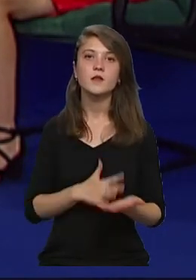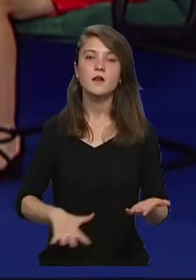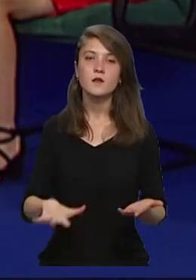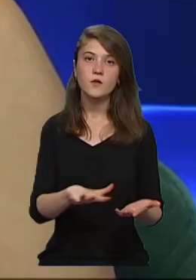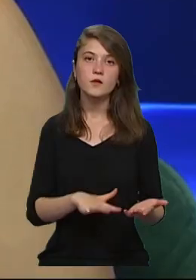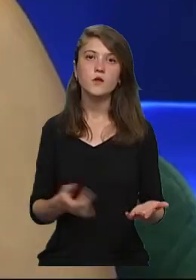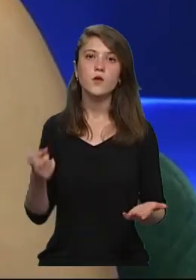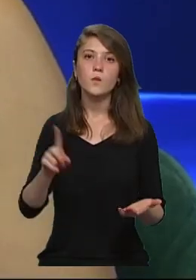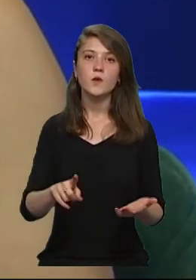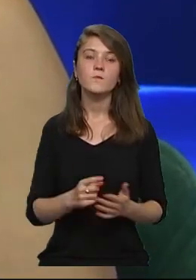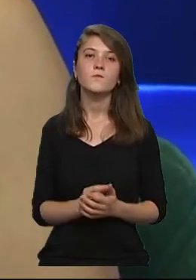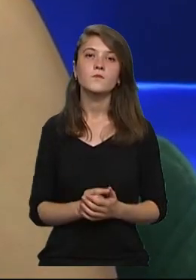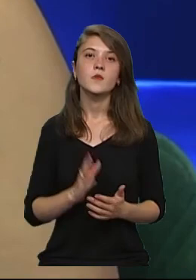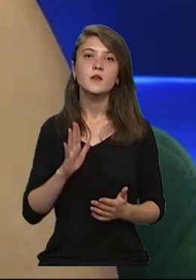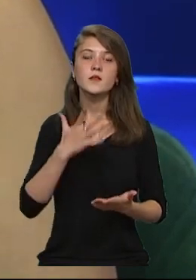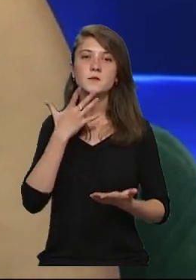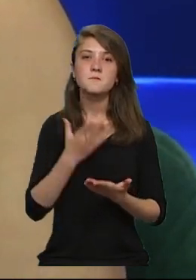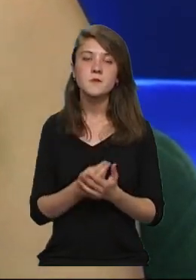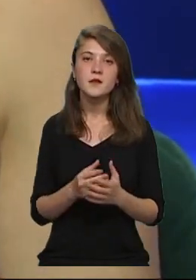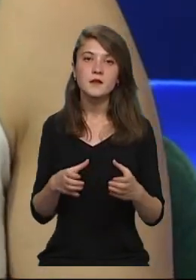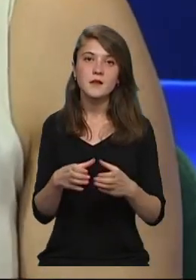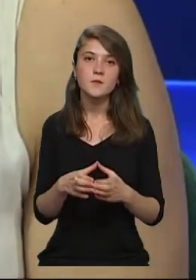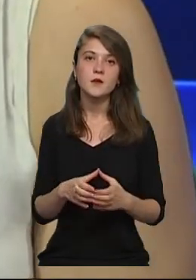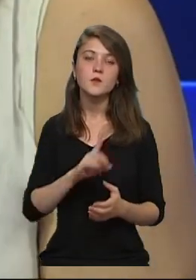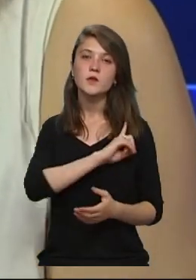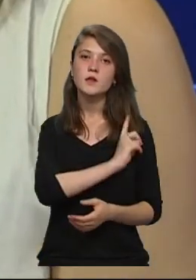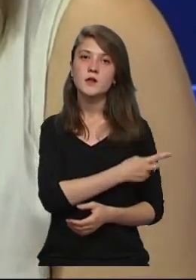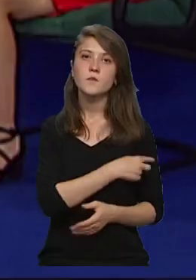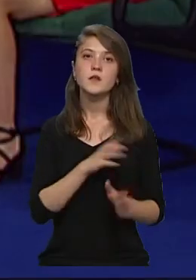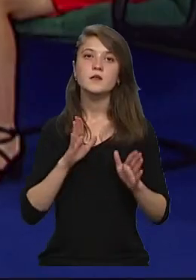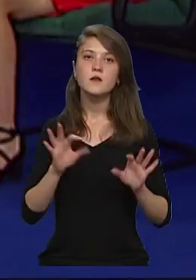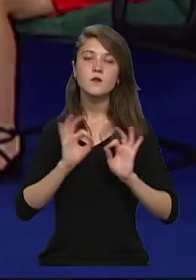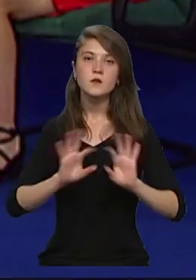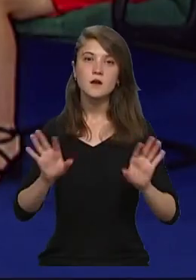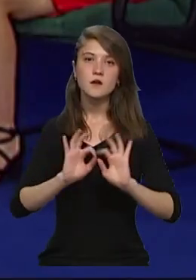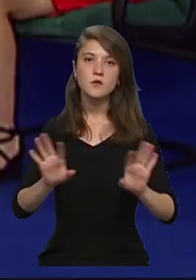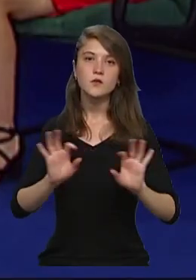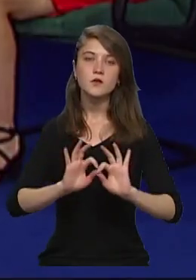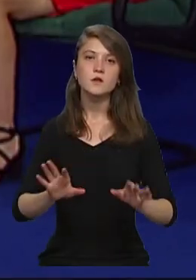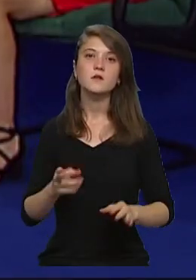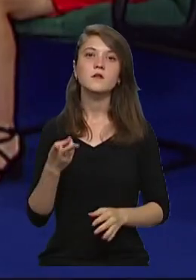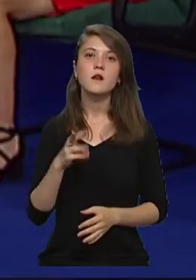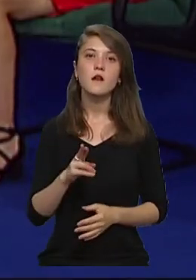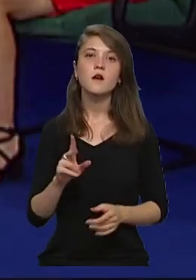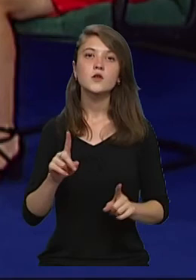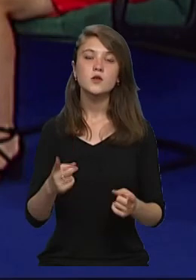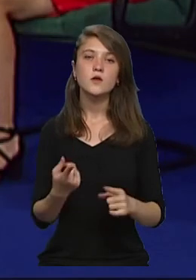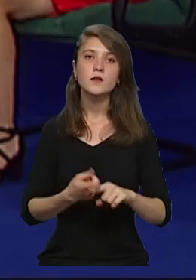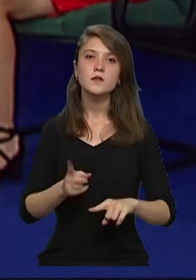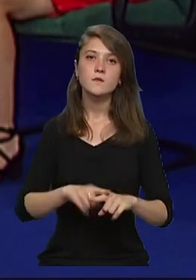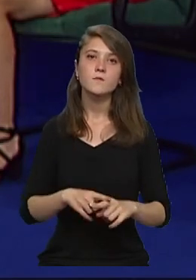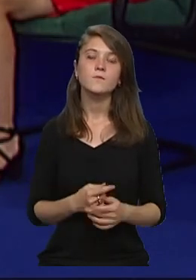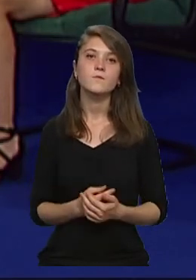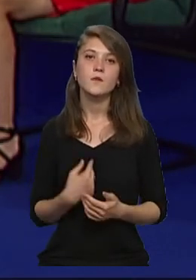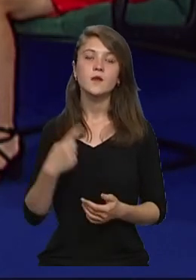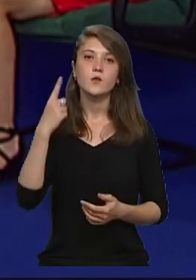території. Тому тільки спільними зусиллями і тільки розказуючи, для чого це, Я думаю,